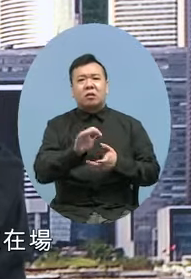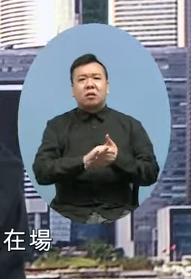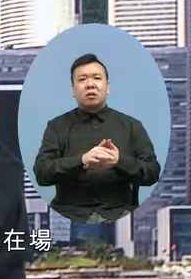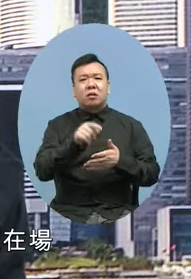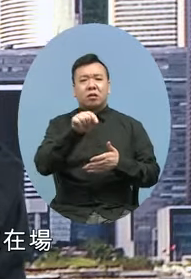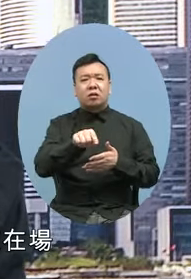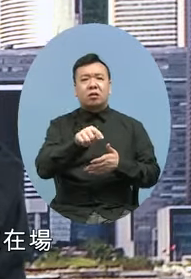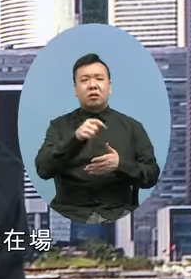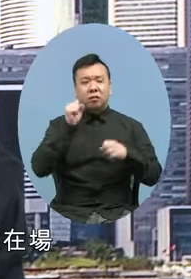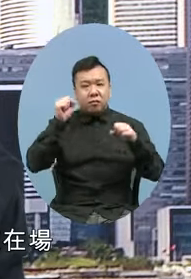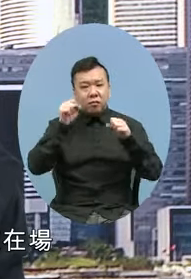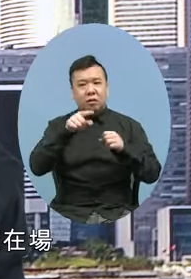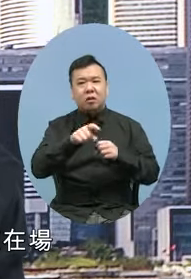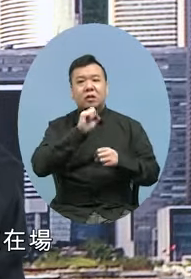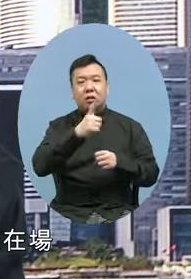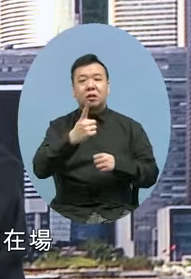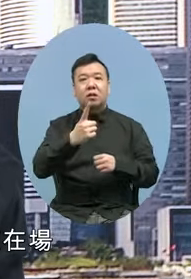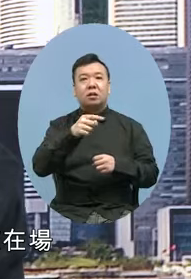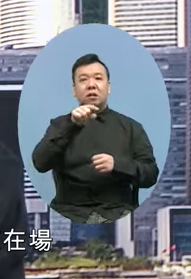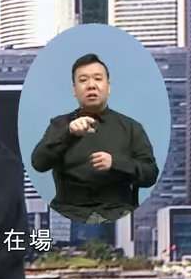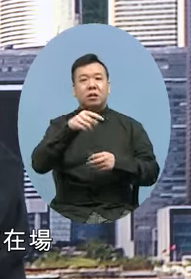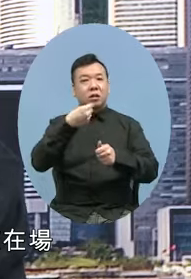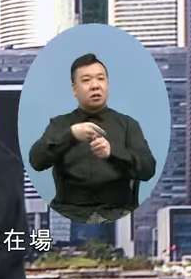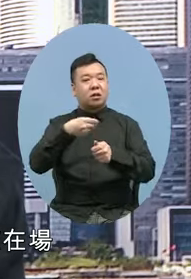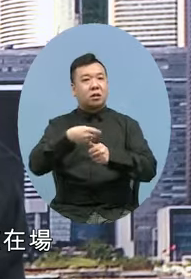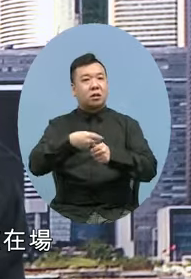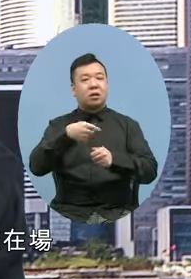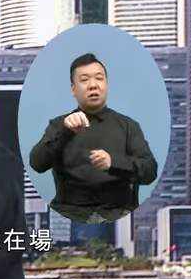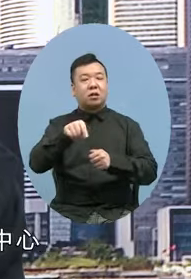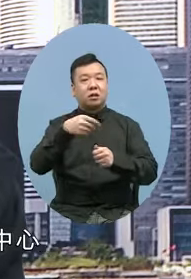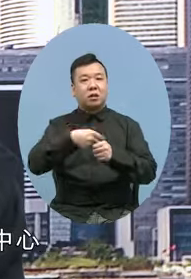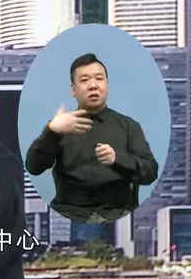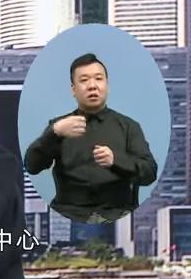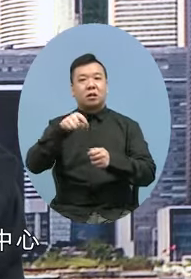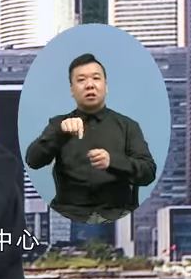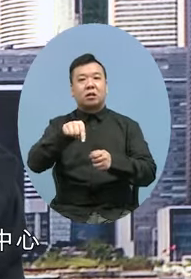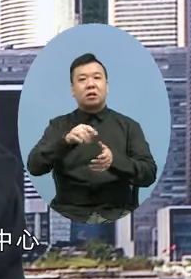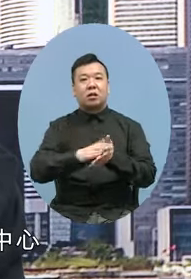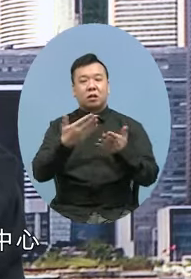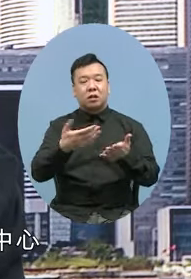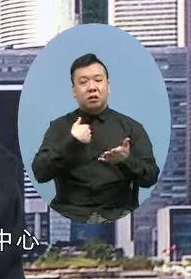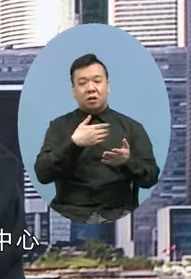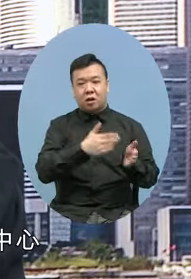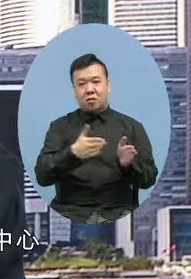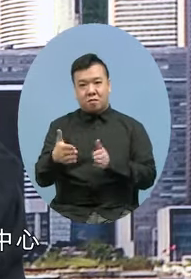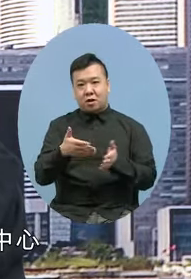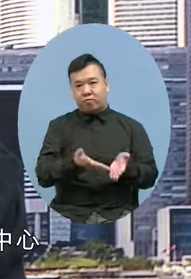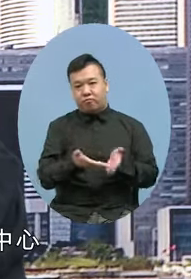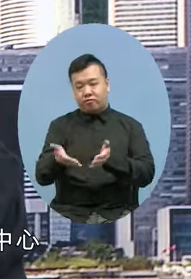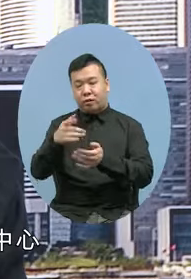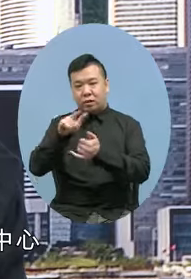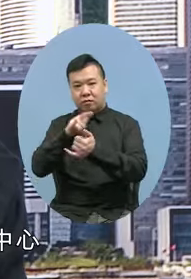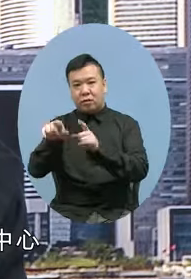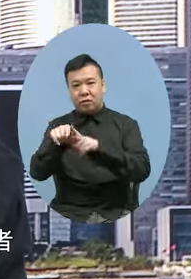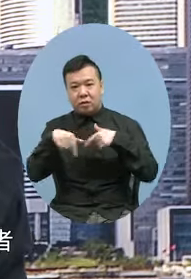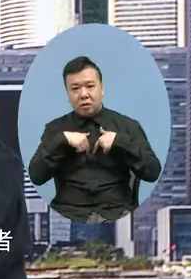去健身房嘅時候咧，就有一個教練嘅，個教練咧就係、是、俾我哋送去檢疫